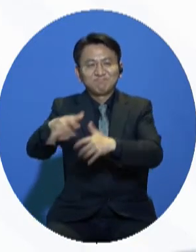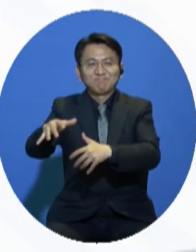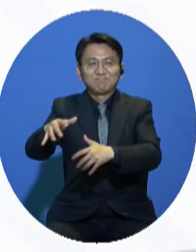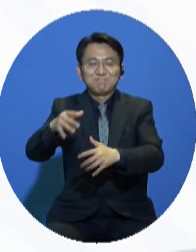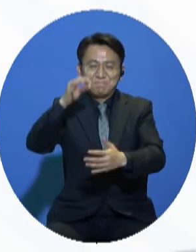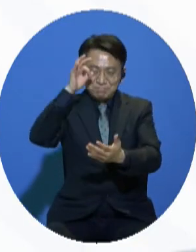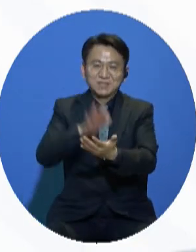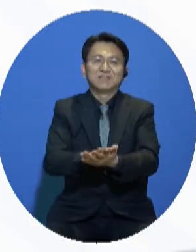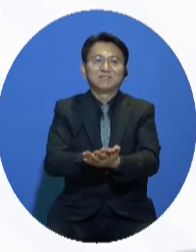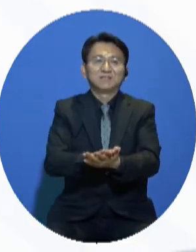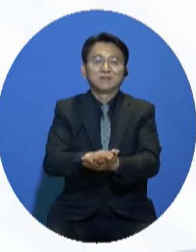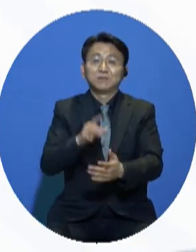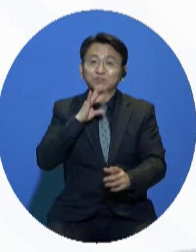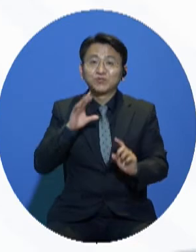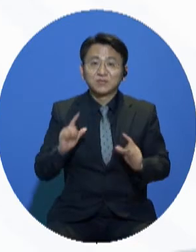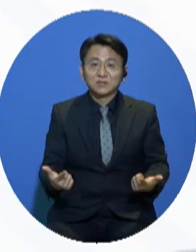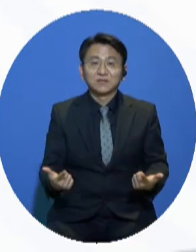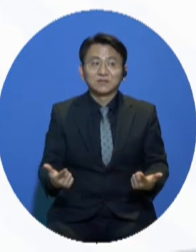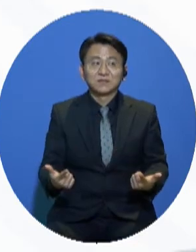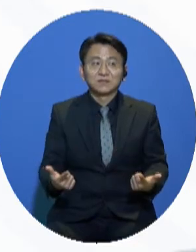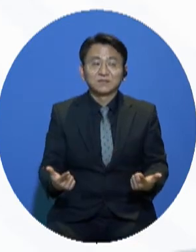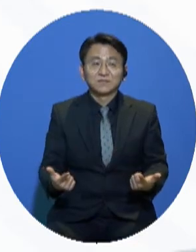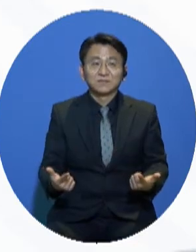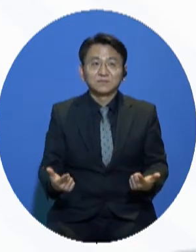있었습니다. 그뿐만 아니라